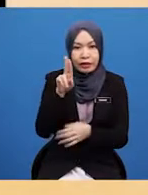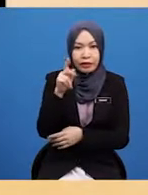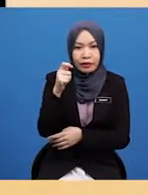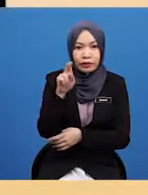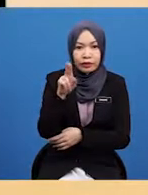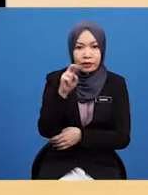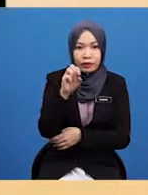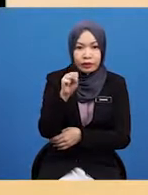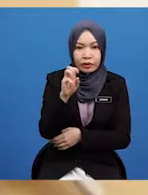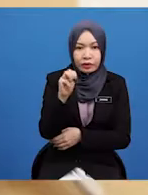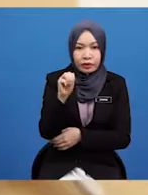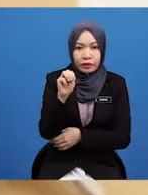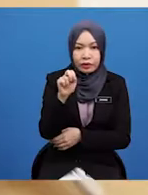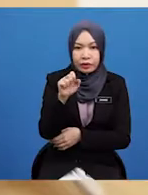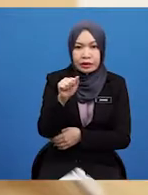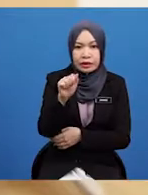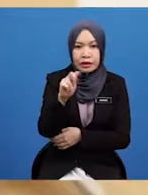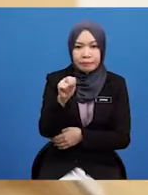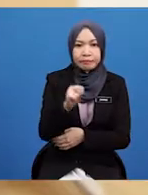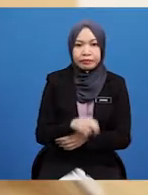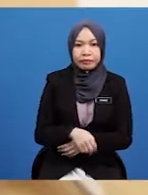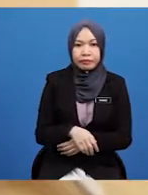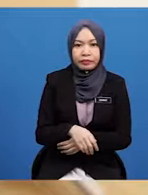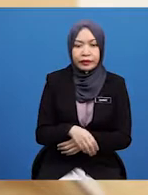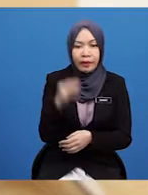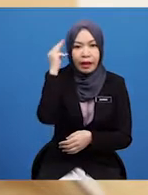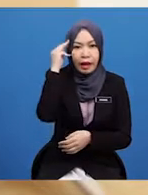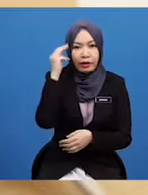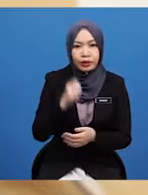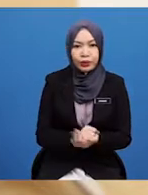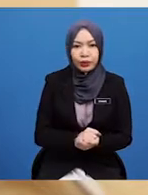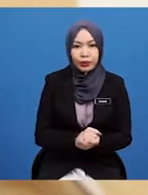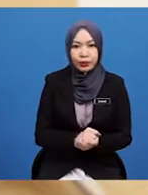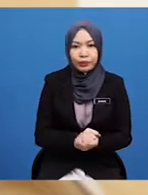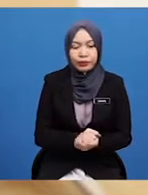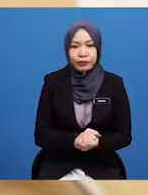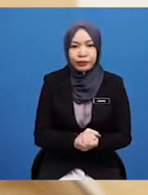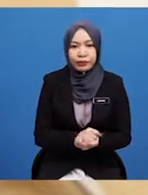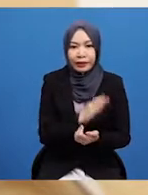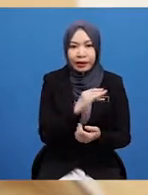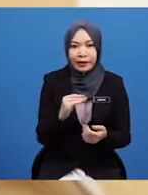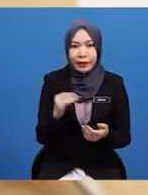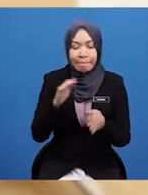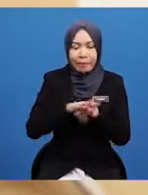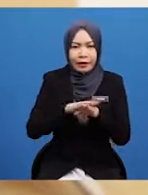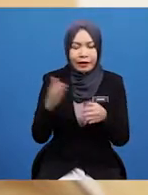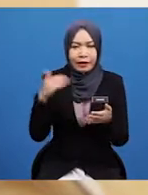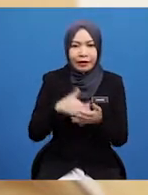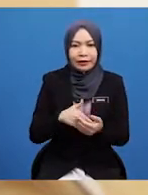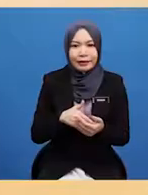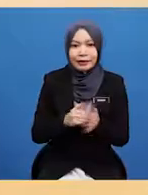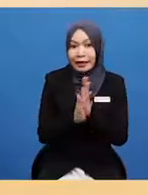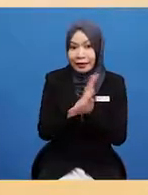1920. Baiklah murid-murid, sekarang cikgu nak uji ingatan murid-murid tentang apa yang telah murid-murid